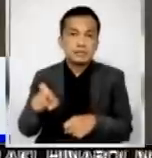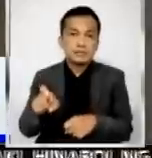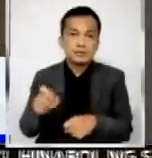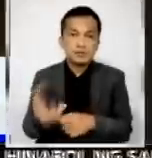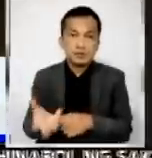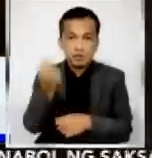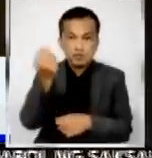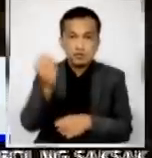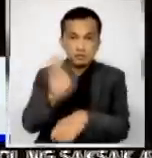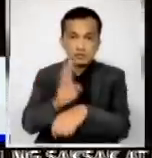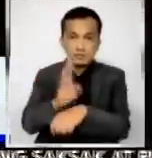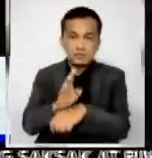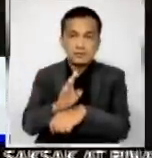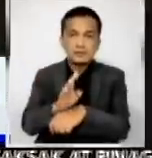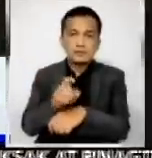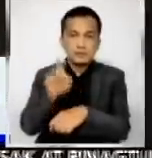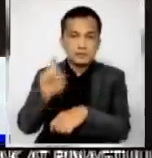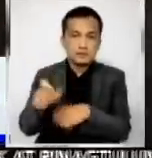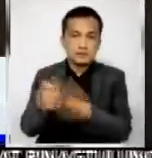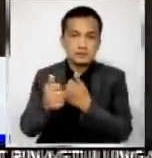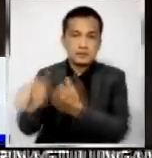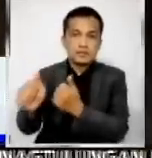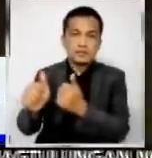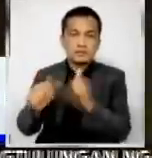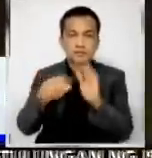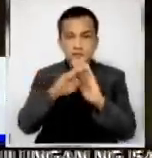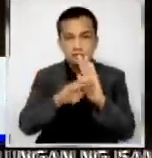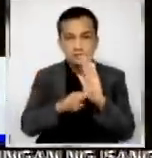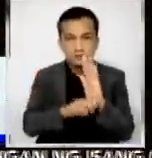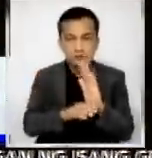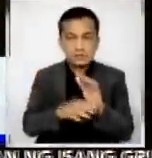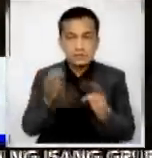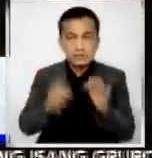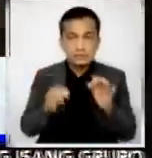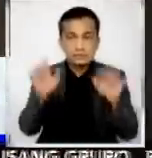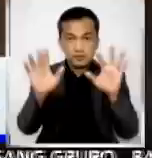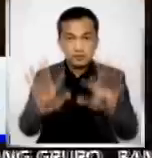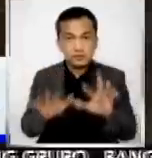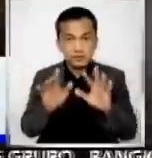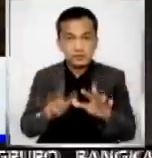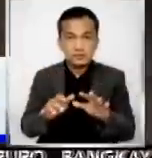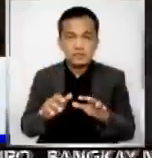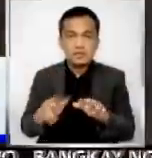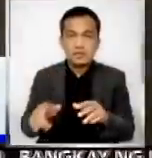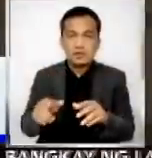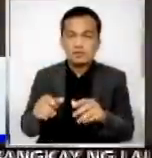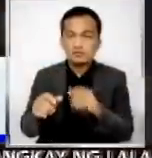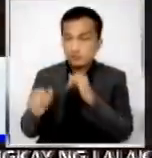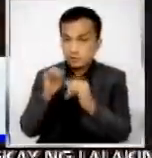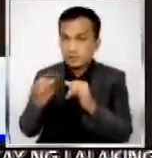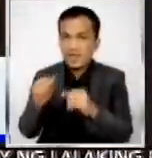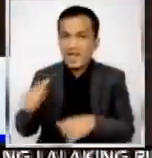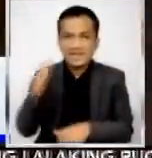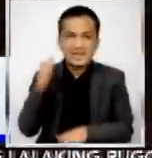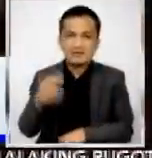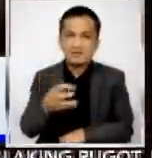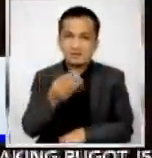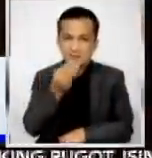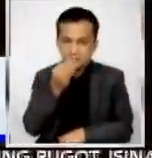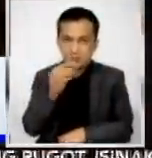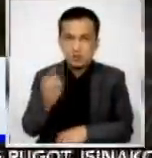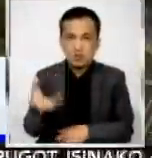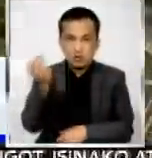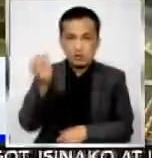pagsunod sa health protocol sakaling umulan. Tumangging magbigay ng komento ang may-ari ng bar. Ngayong araw sila magsusumite ng paliwanag sa